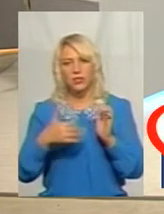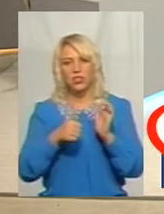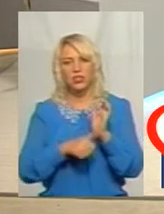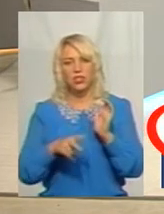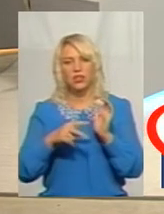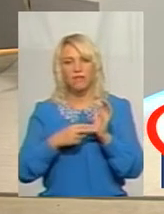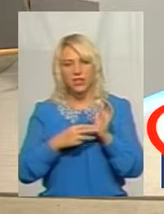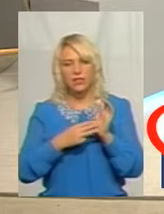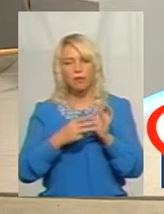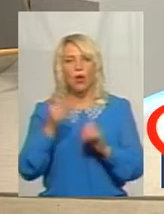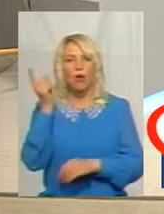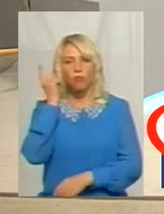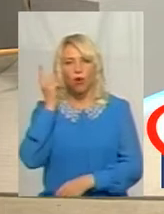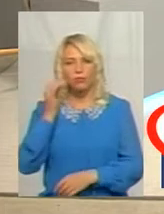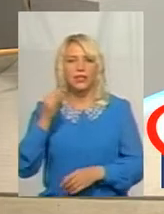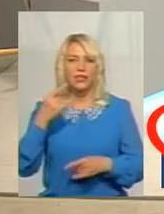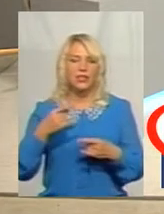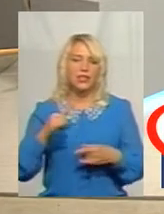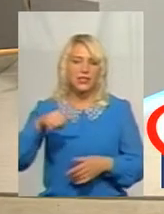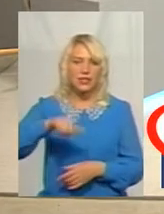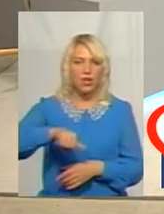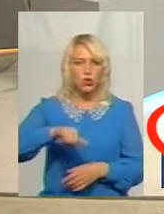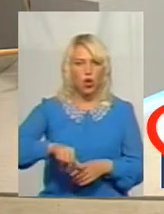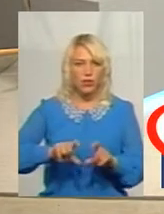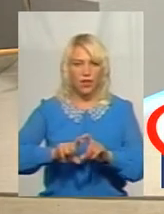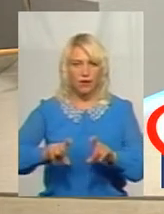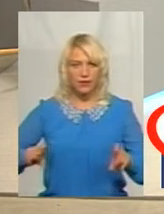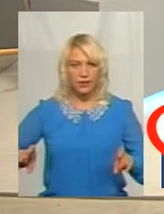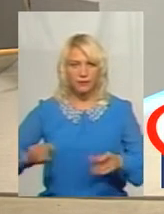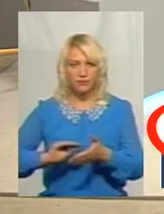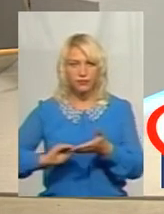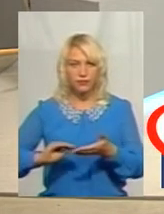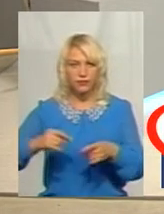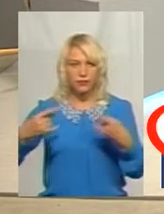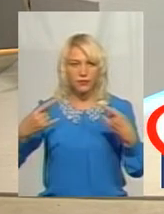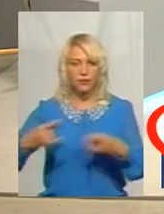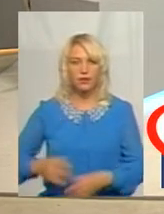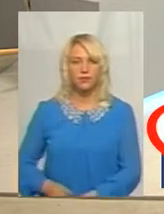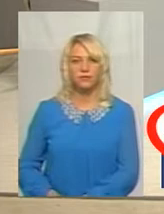096-688-5068. Це з мобільного. Зі стаціонарного дзвонити зручніше, телефонувати зручніше за номером